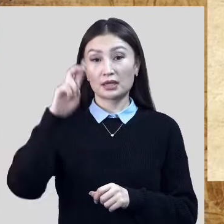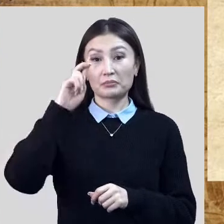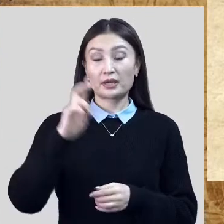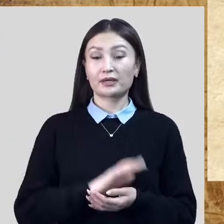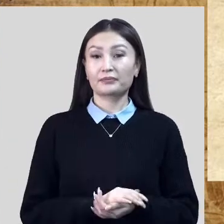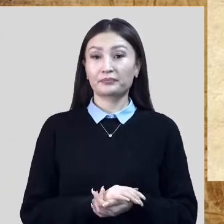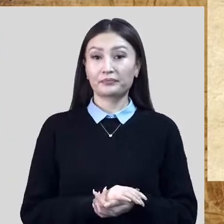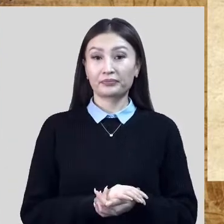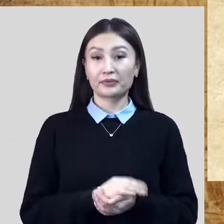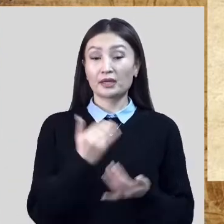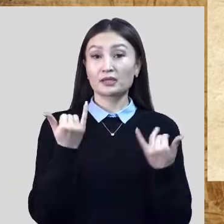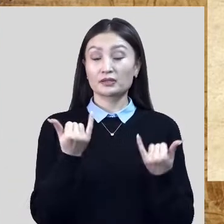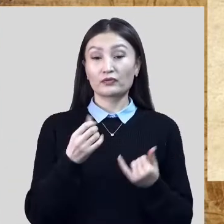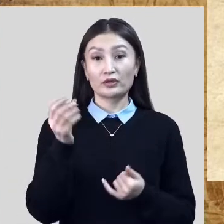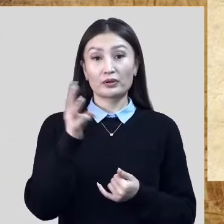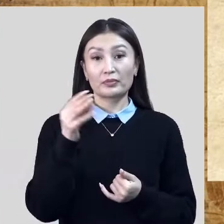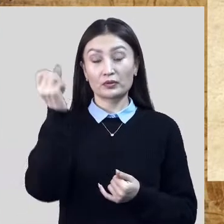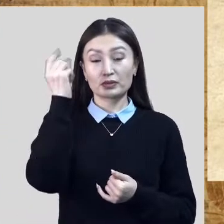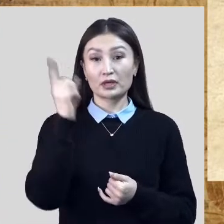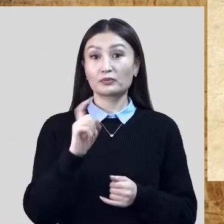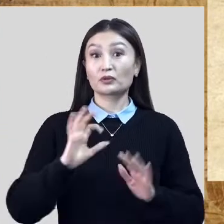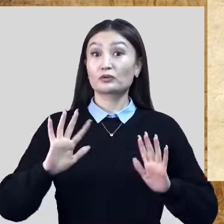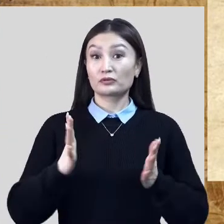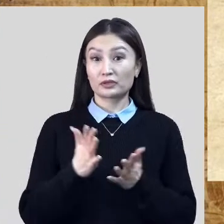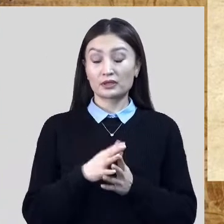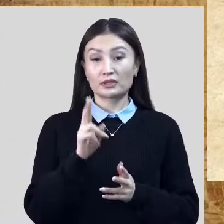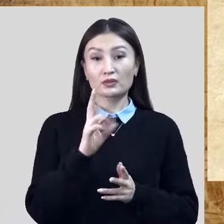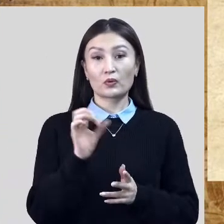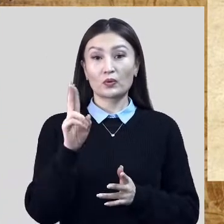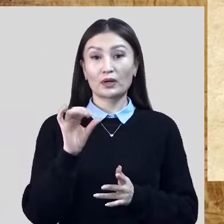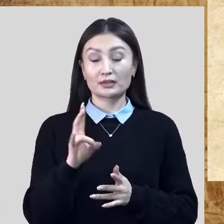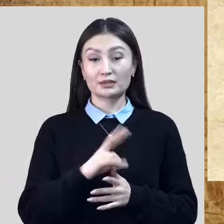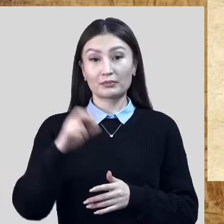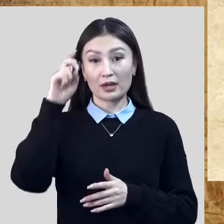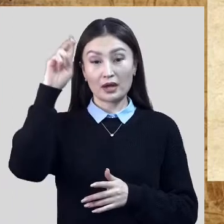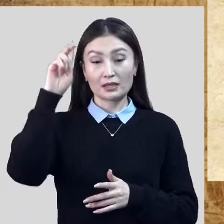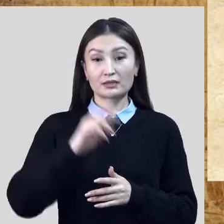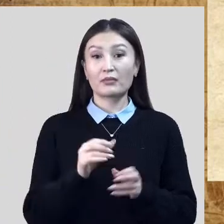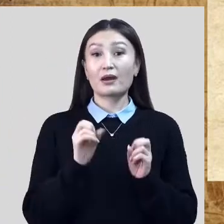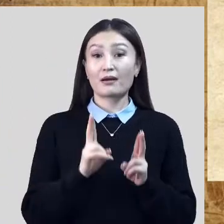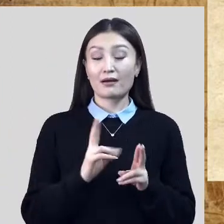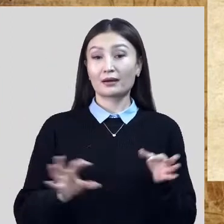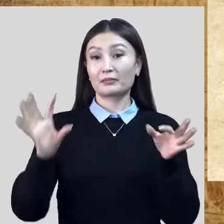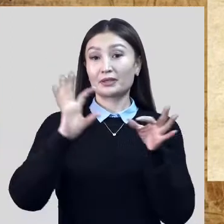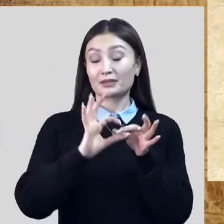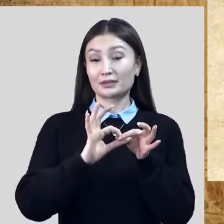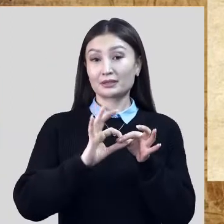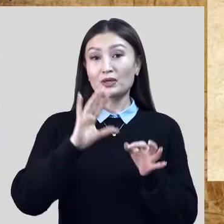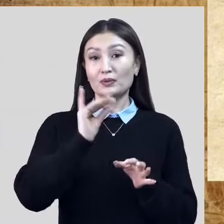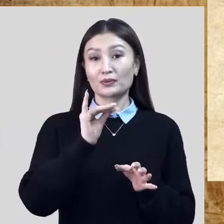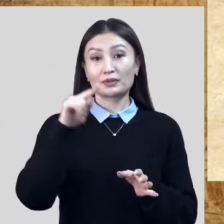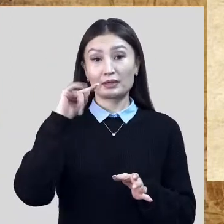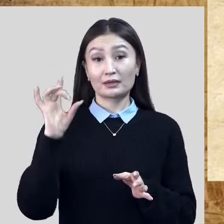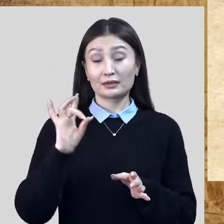империей. Сегодня мы узнаем, что случилось с Коканским ханством и как присоединился